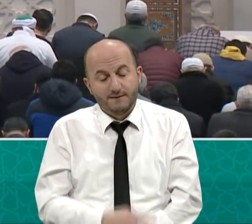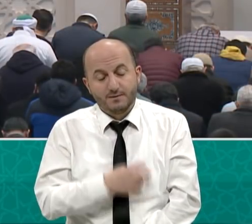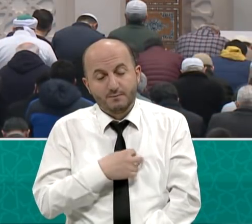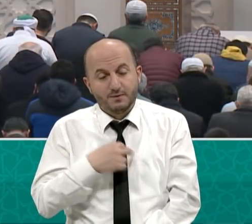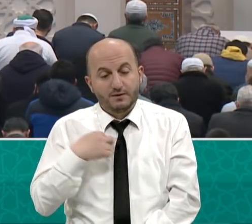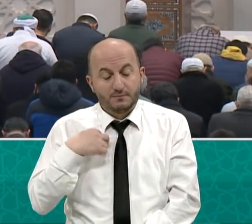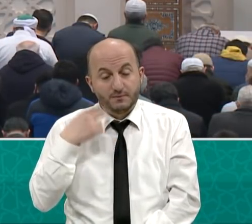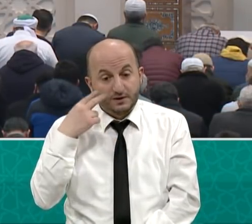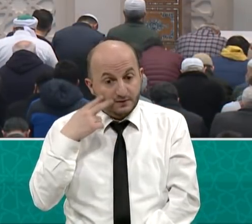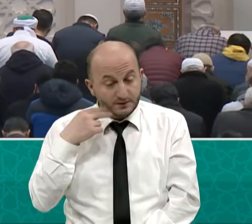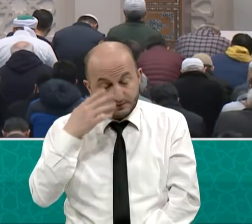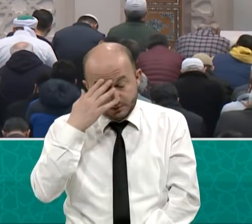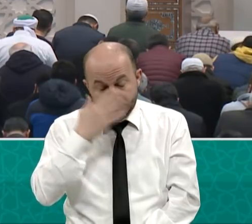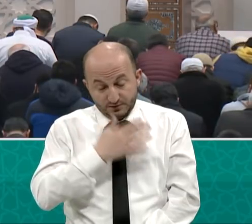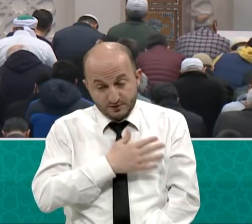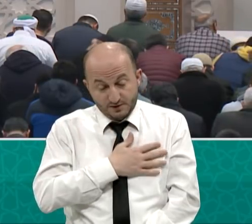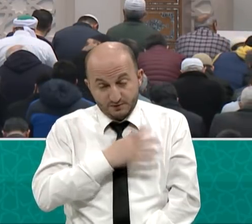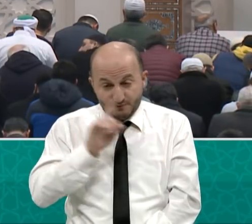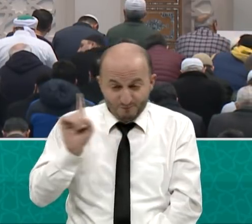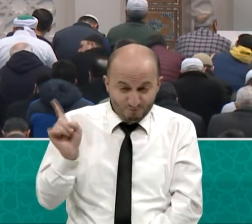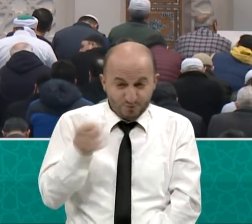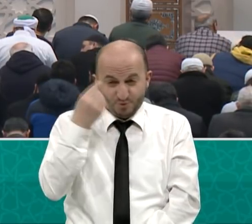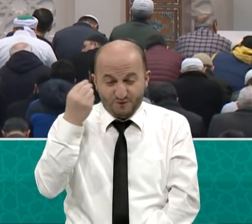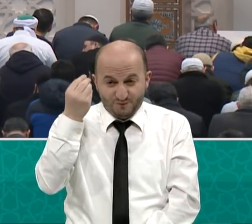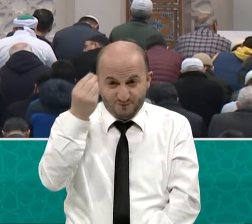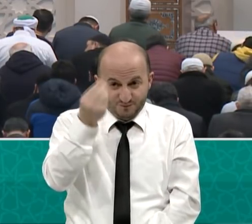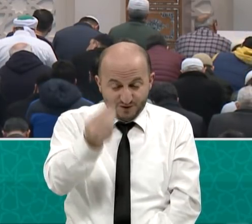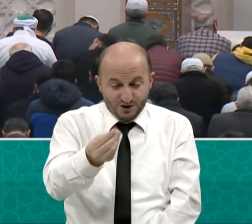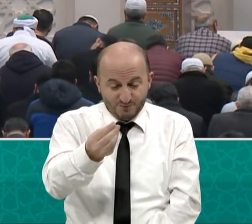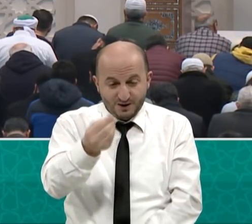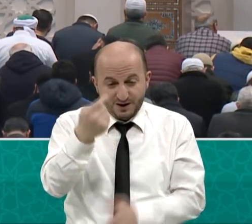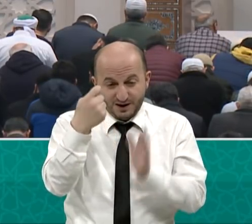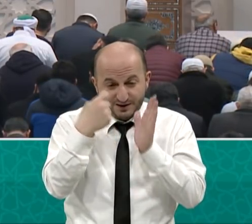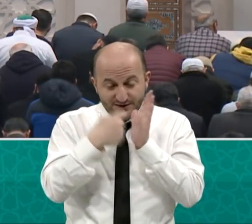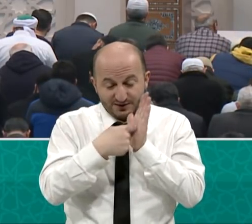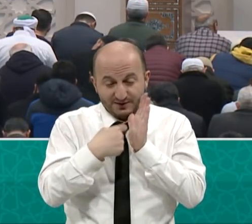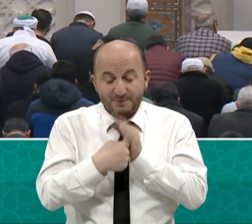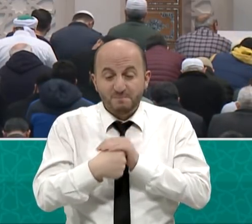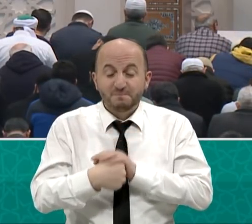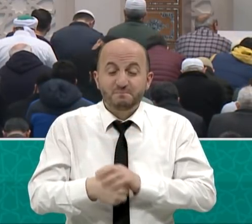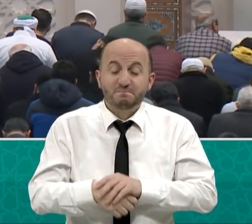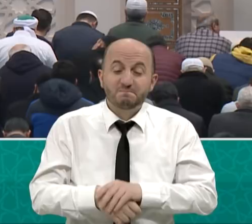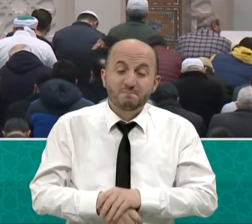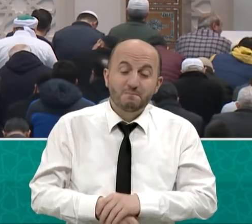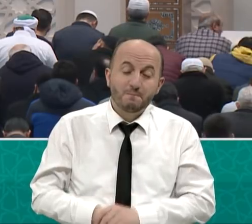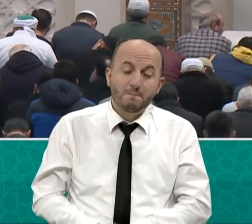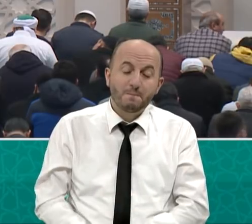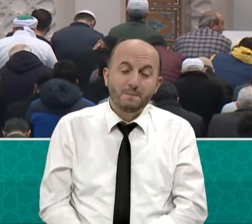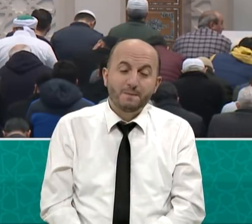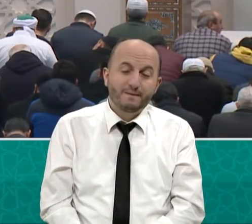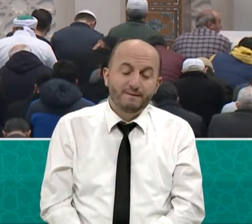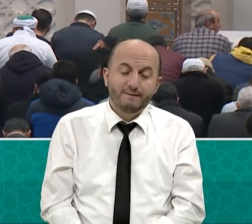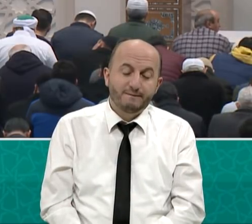Efendimiz Aleyhisselam işte bunu müjdelemek adına sevgili kardeşlerim, Ebu Hureyre'den gelen bir rivayette